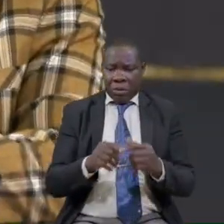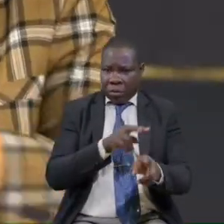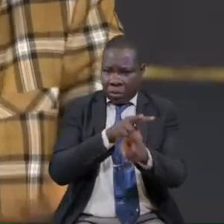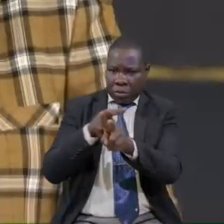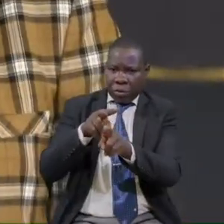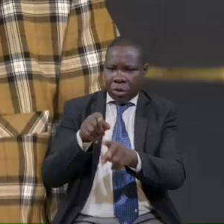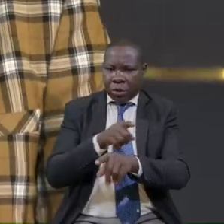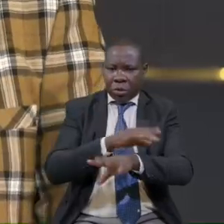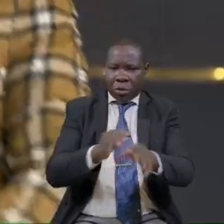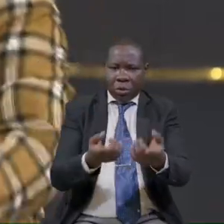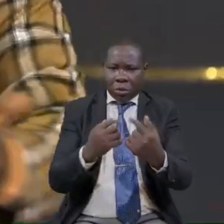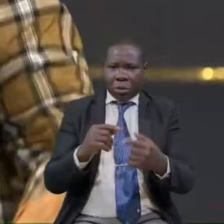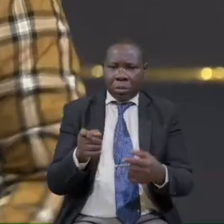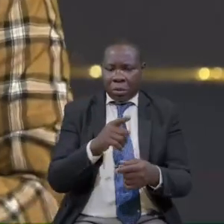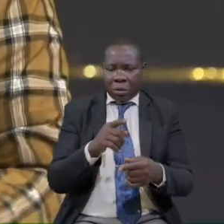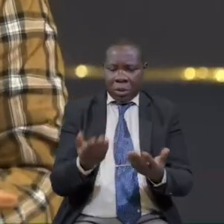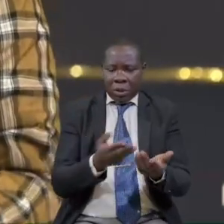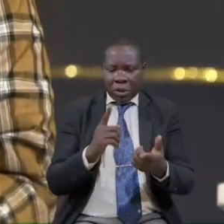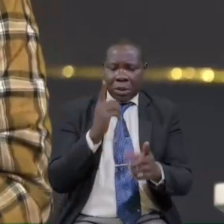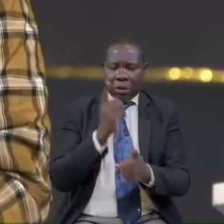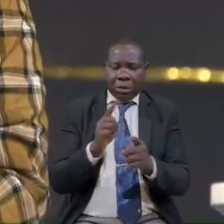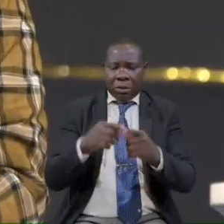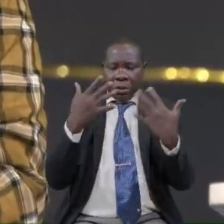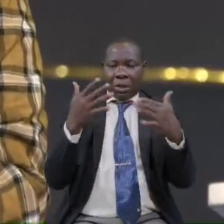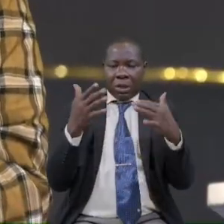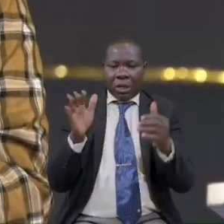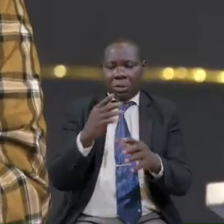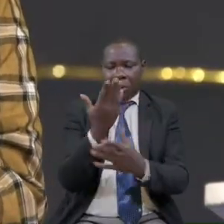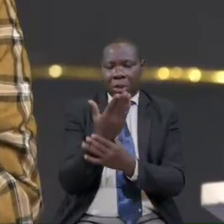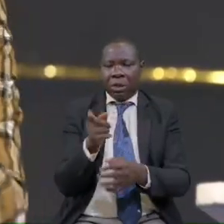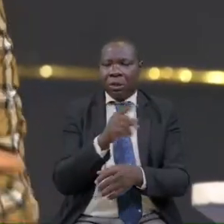n'êtes pas venu ici pour applaudir, vous n'êtes pas venu ici